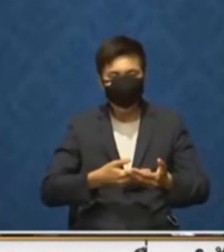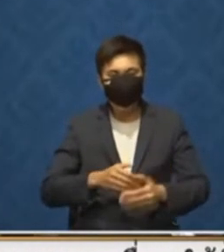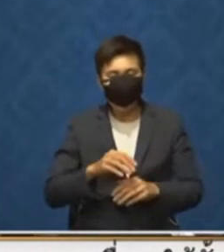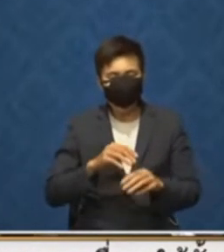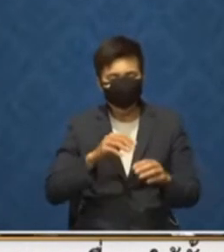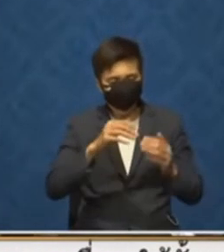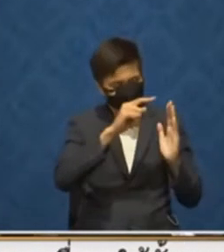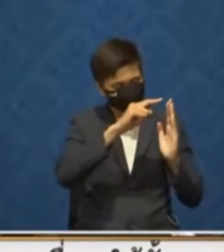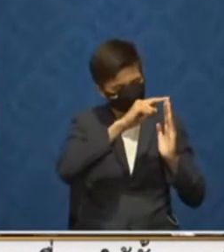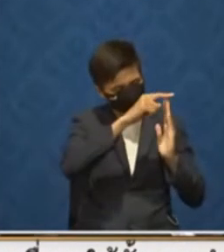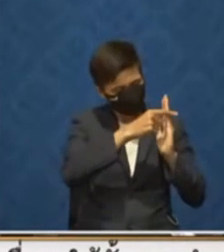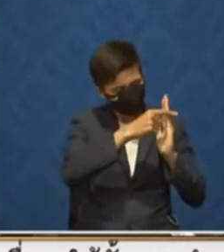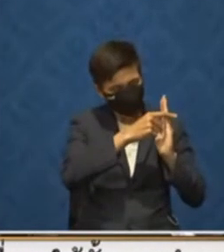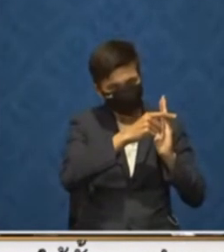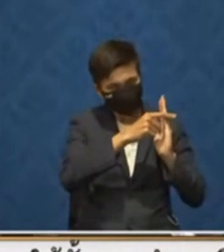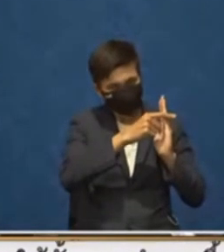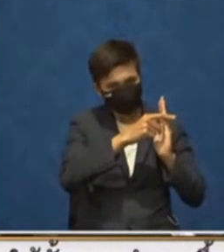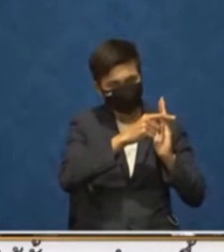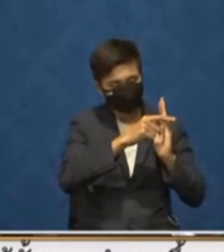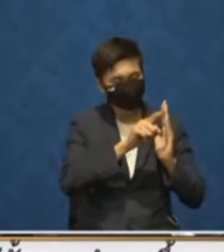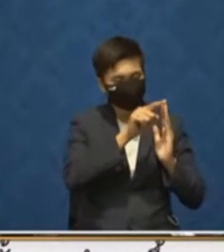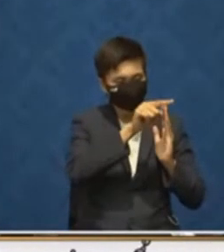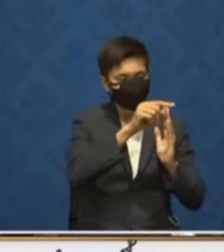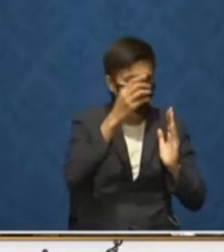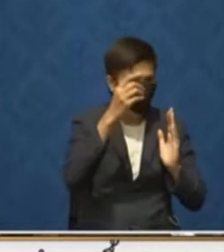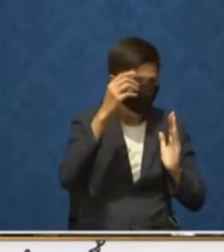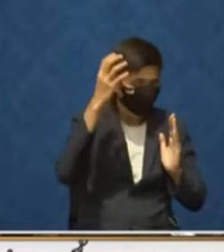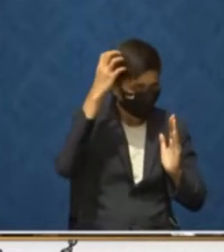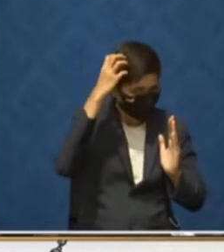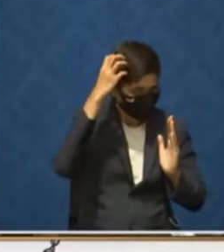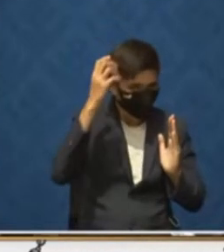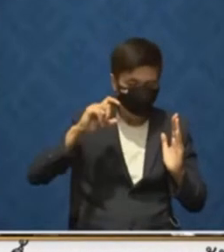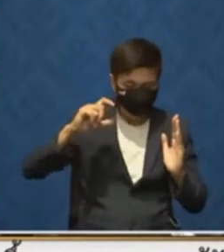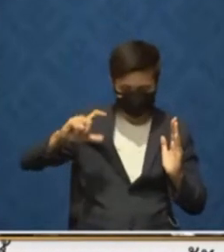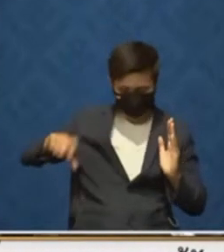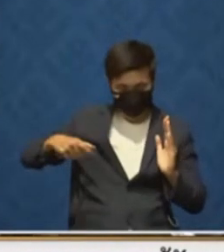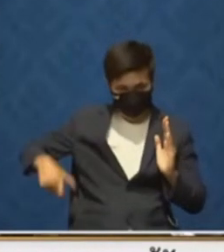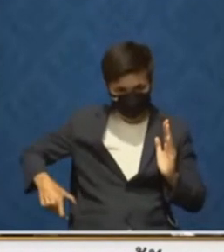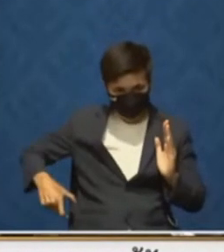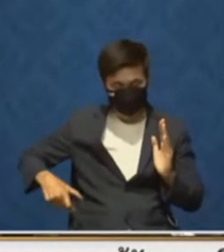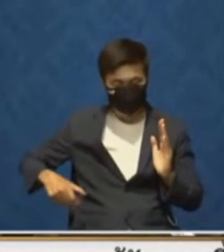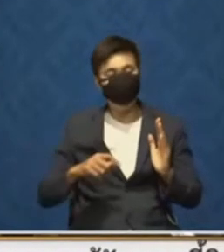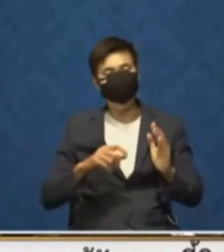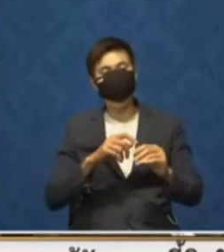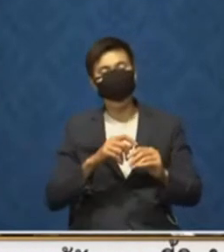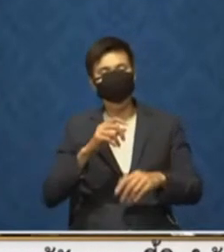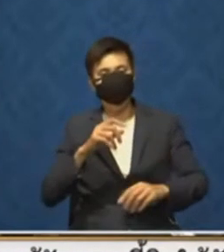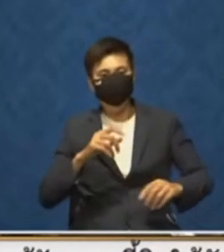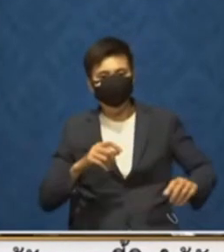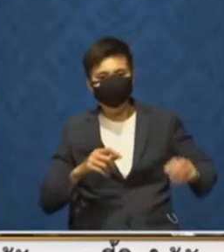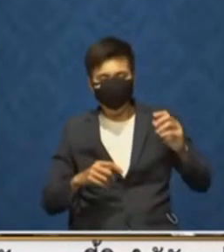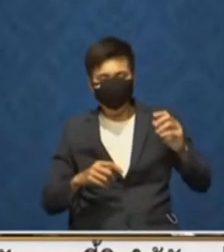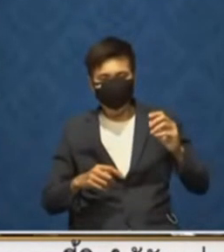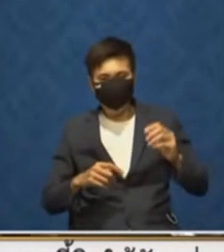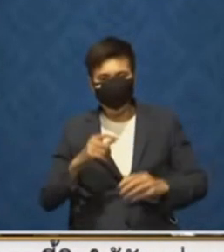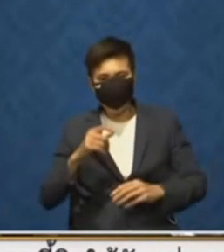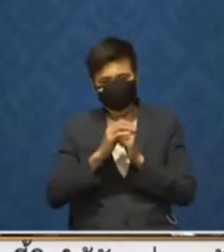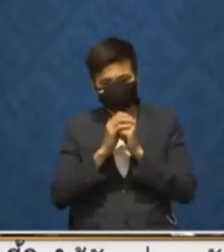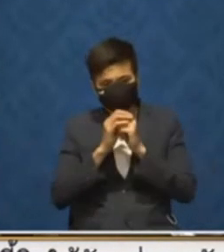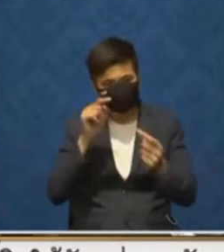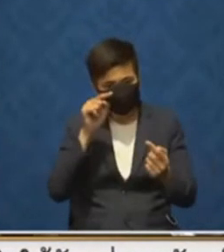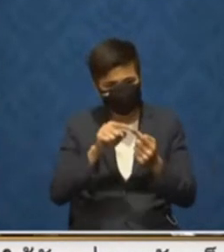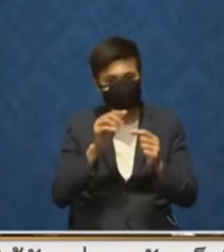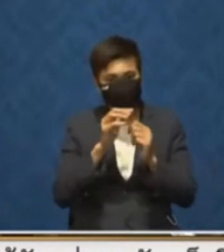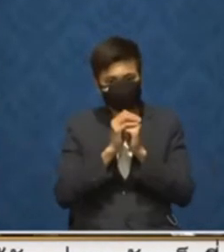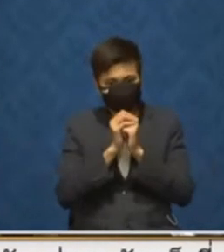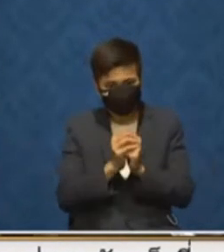ว่าจะพันๆเดินออกทางลาวออกทางกัมพูชาออกทำพม่าเหรอเชื่อมโยงไปกันจีนเราไม่ต้องมารอไอ้สินค้าที่